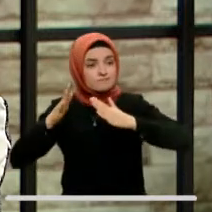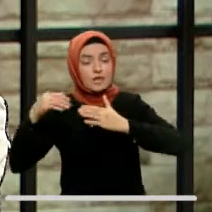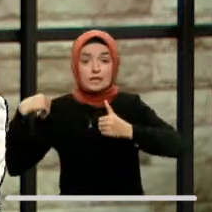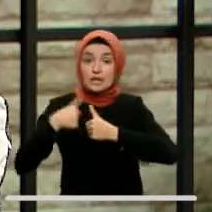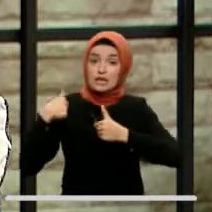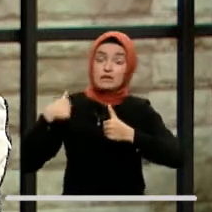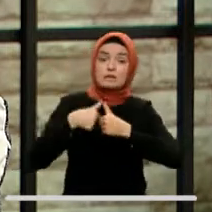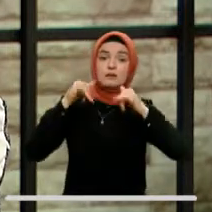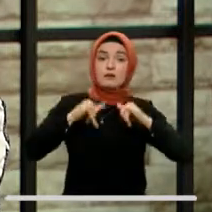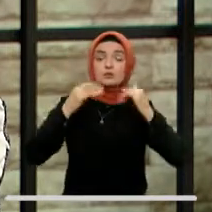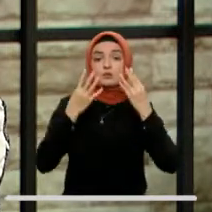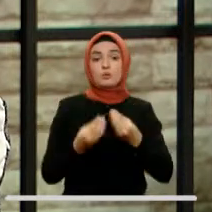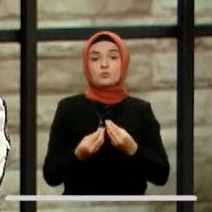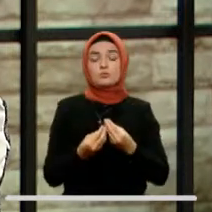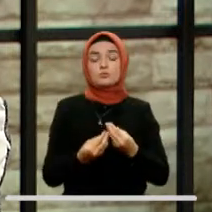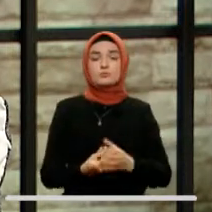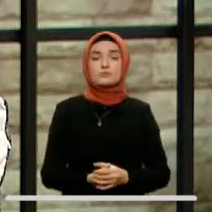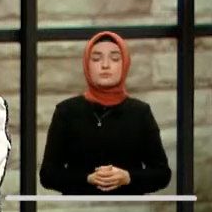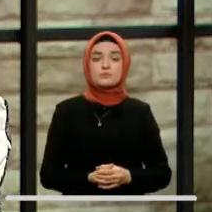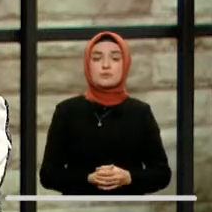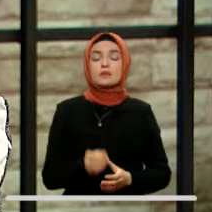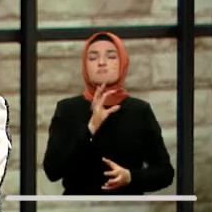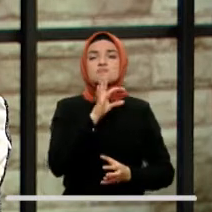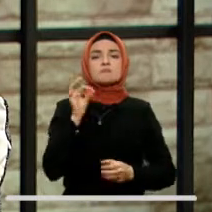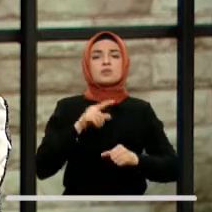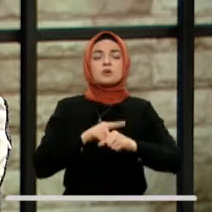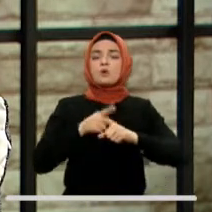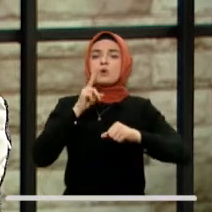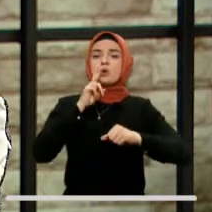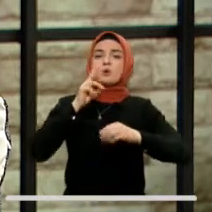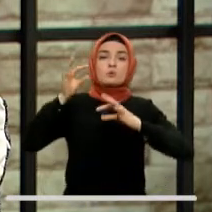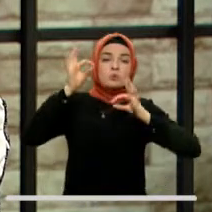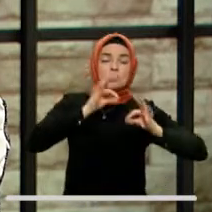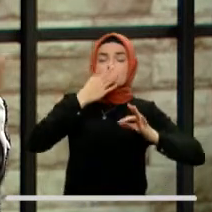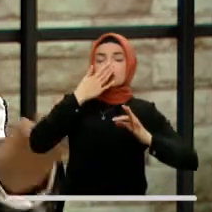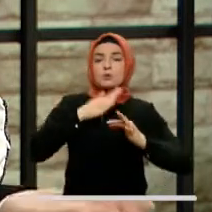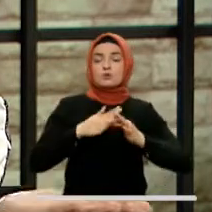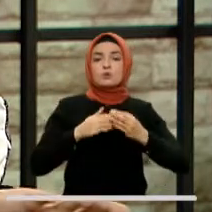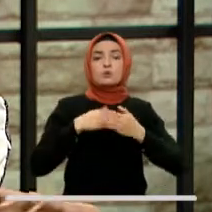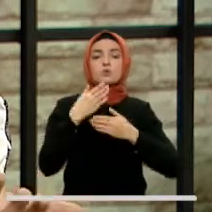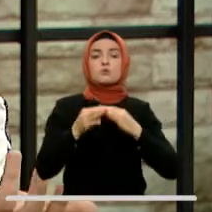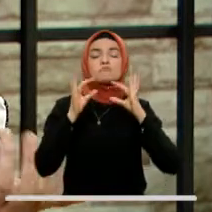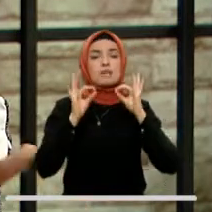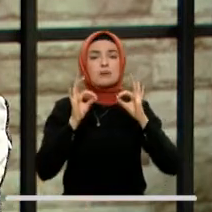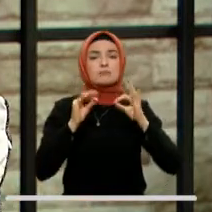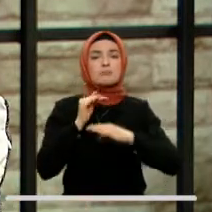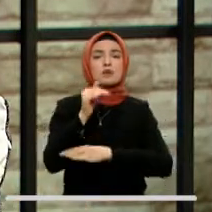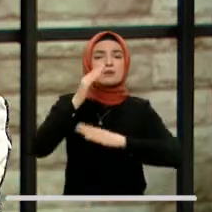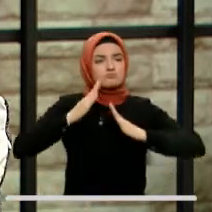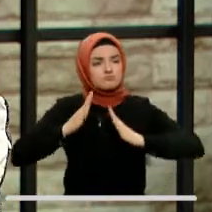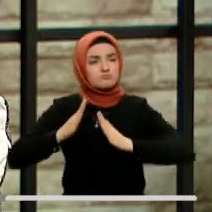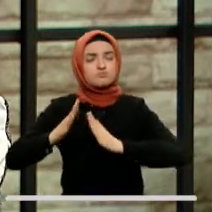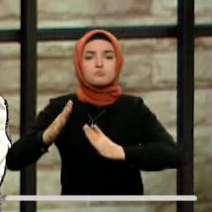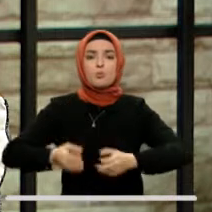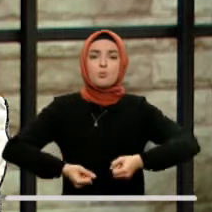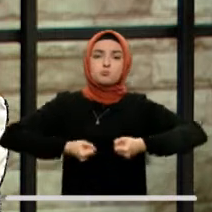daha yapıyoruz, sonra bir daha geri geliyor. Hep aynı. Hiçbir zaman sona ulaşamıyoruz. Sonrasında hep bir hayatımız boyunca bir obezite problemi